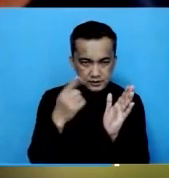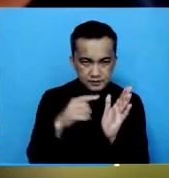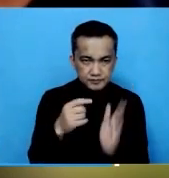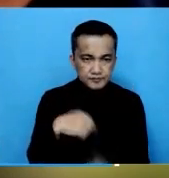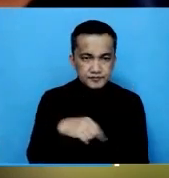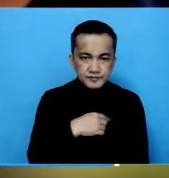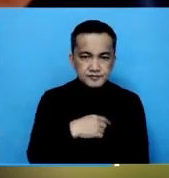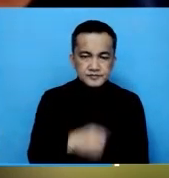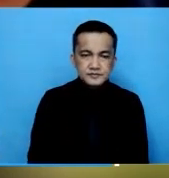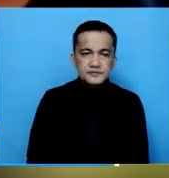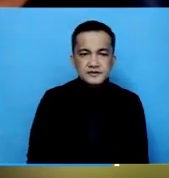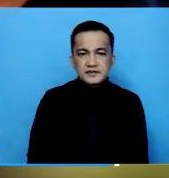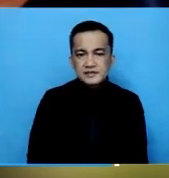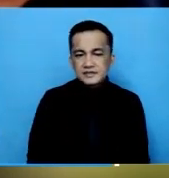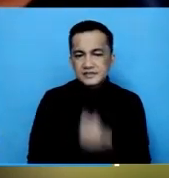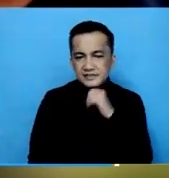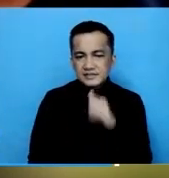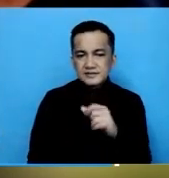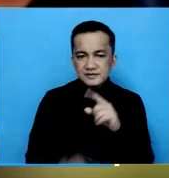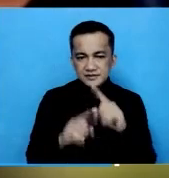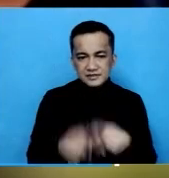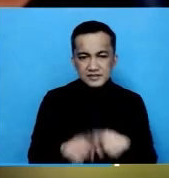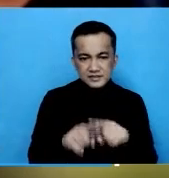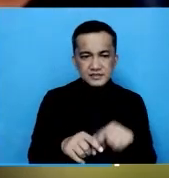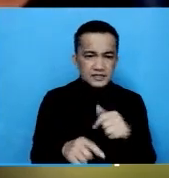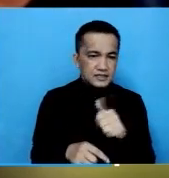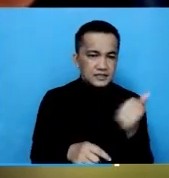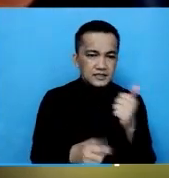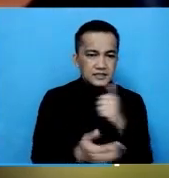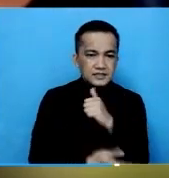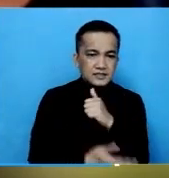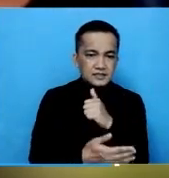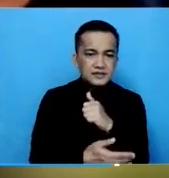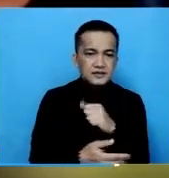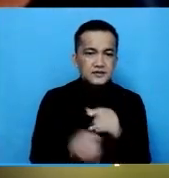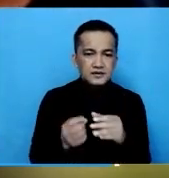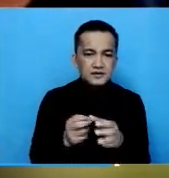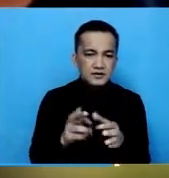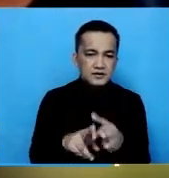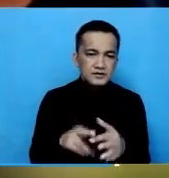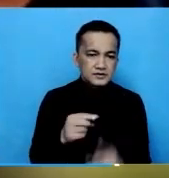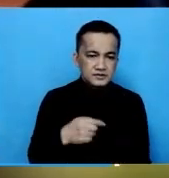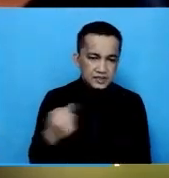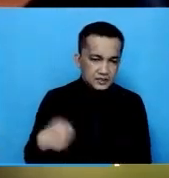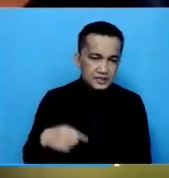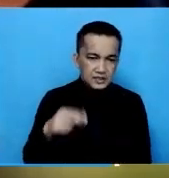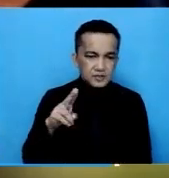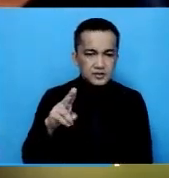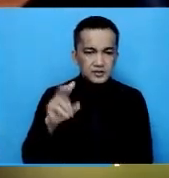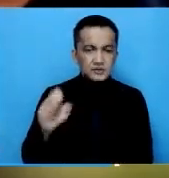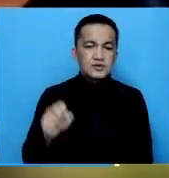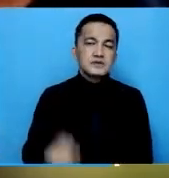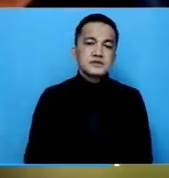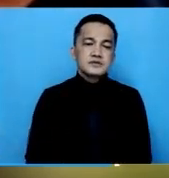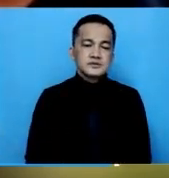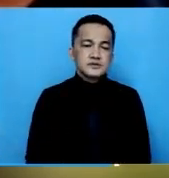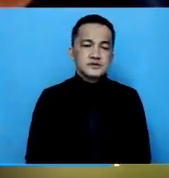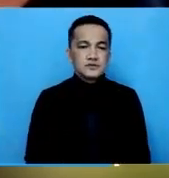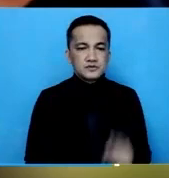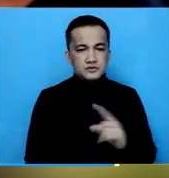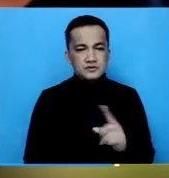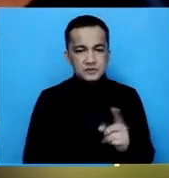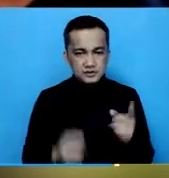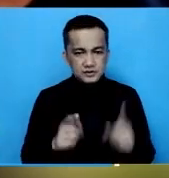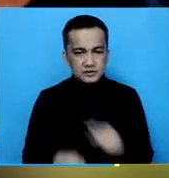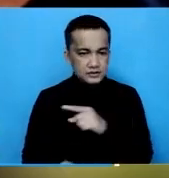tayo magre-rely sa ibang bansa or sa China or sa US na kung ano bang nangyayari